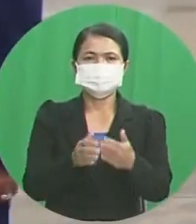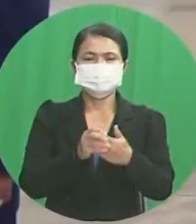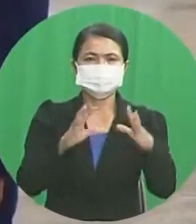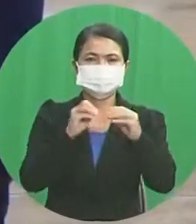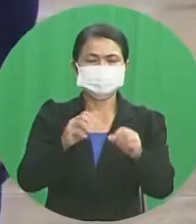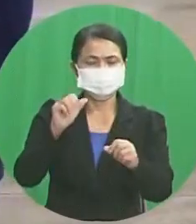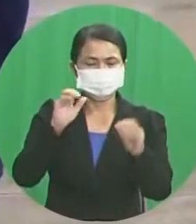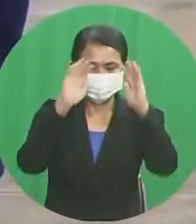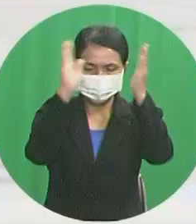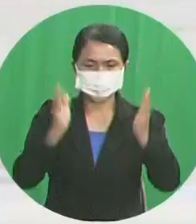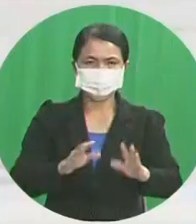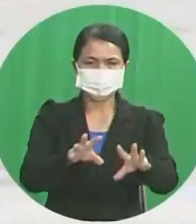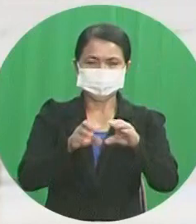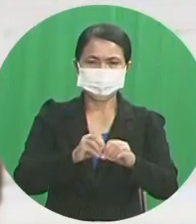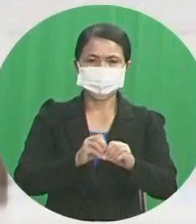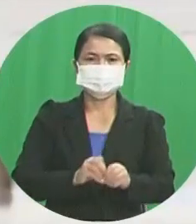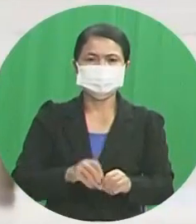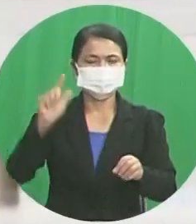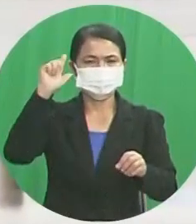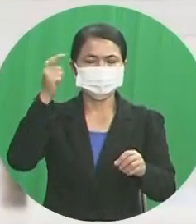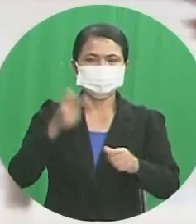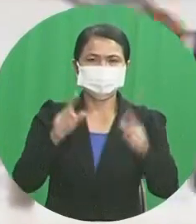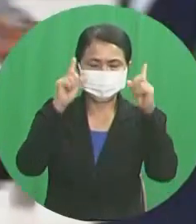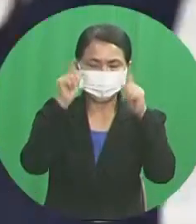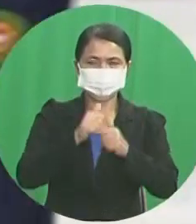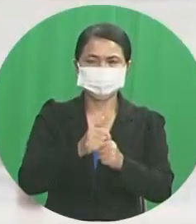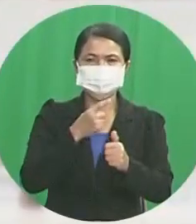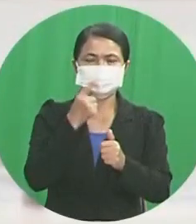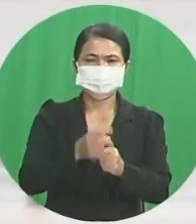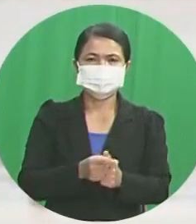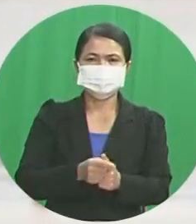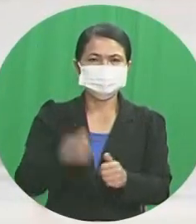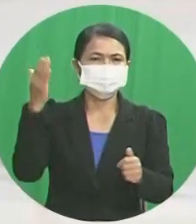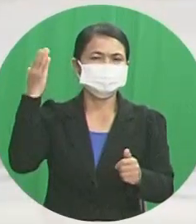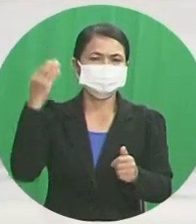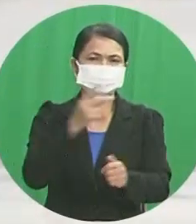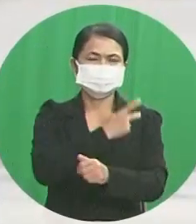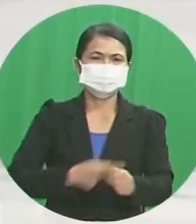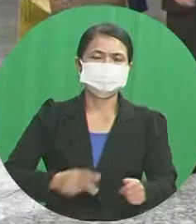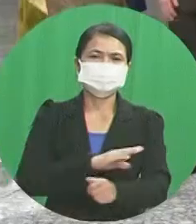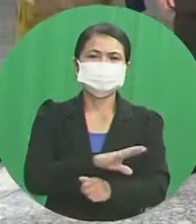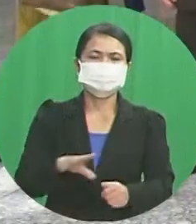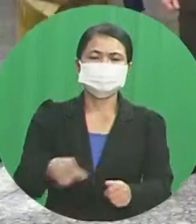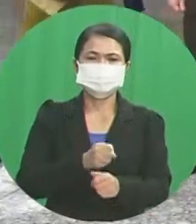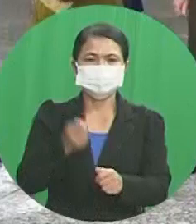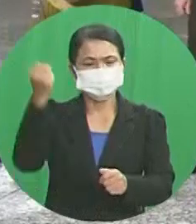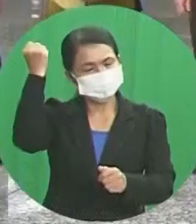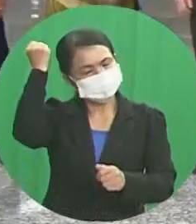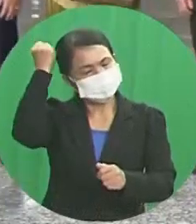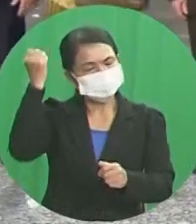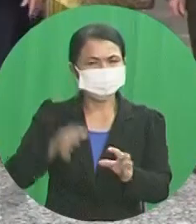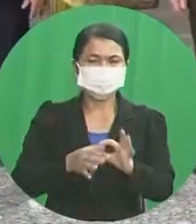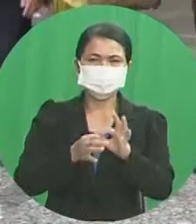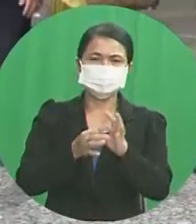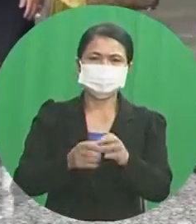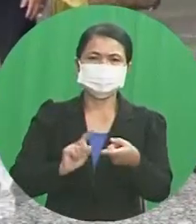ប្រជុំអាស៊ានឲ្យទទួលបានភាពជោគជ័យឯកឧត្តមក៏បានលើកឡើងពីអតីតកាលដែលព្រះរាជាណាចក្រកម្ពុជានិងឡាវមានទំនាក់ទំន